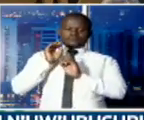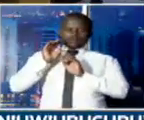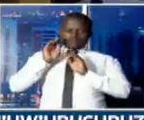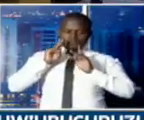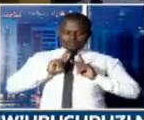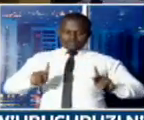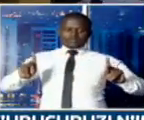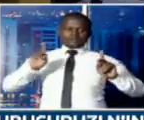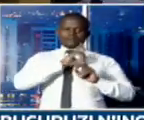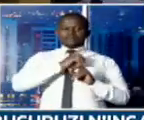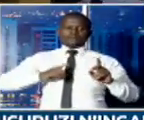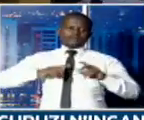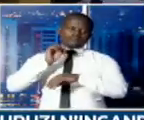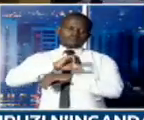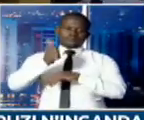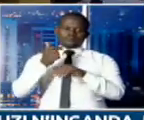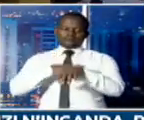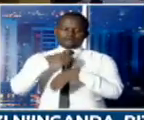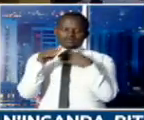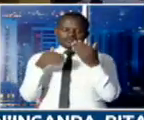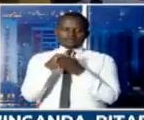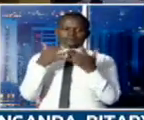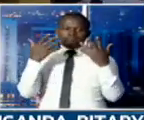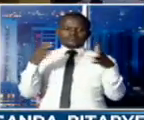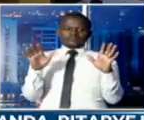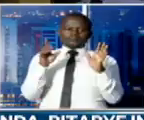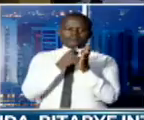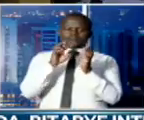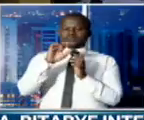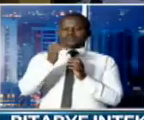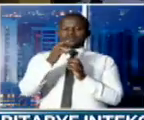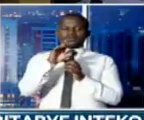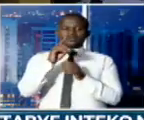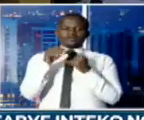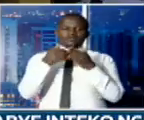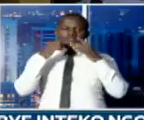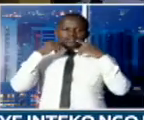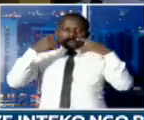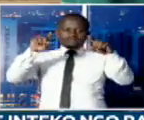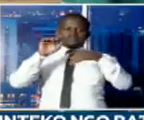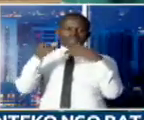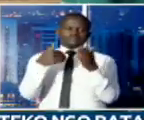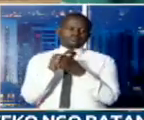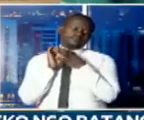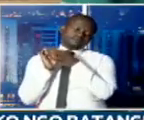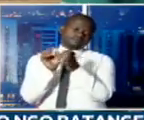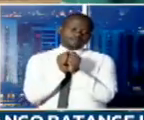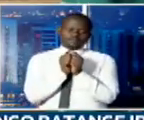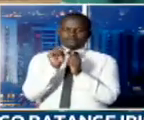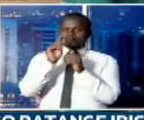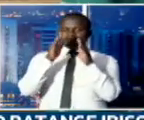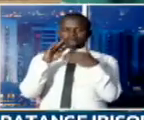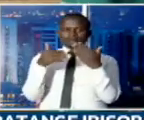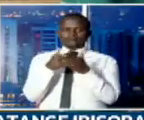na demokarasi kurusha ibindi bihe byatambutse. Dr Richard Sezibera yatangaje ko bifatanyije